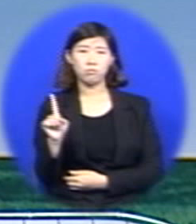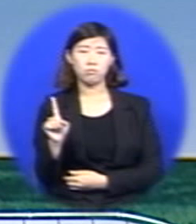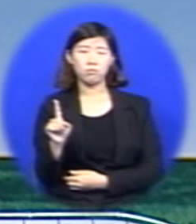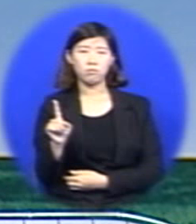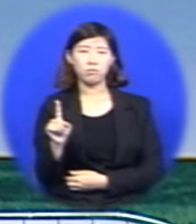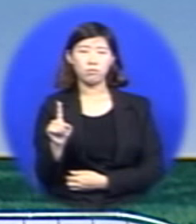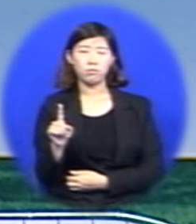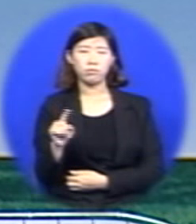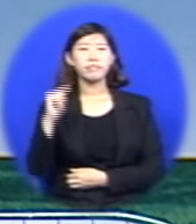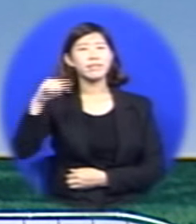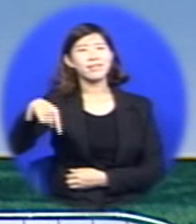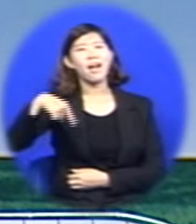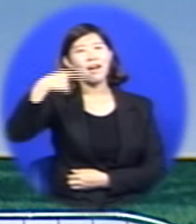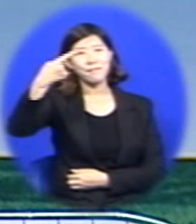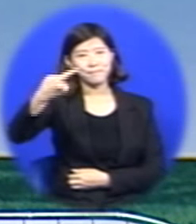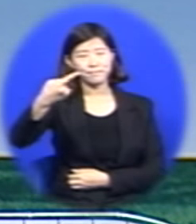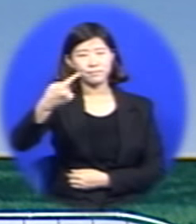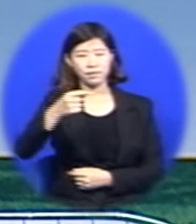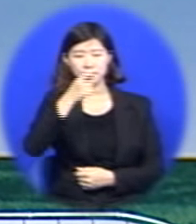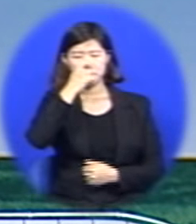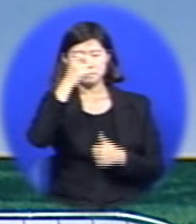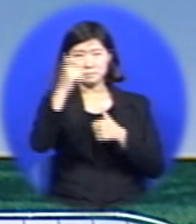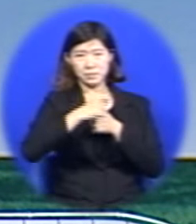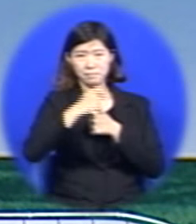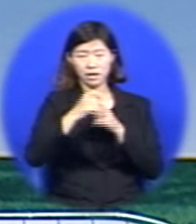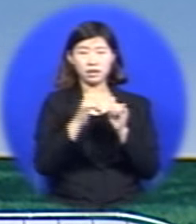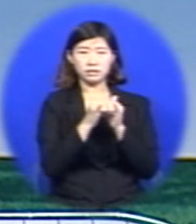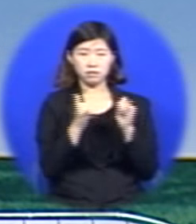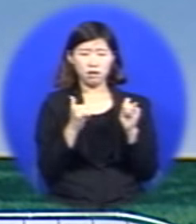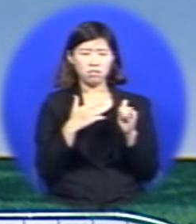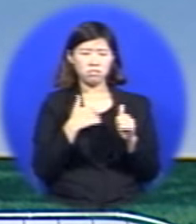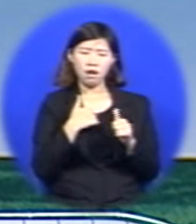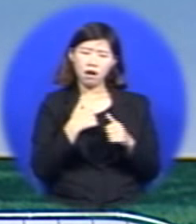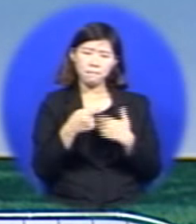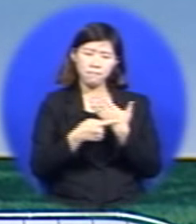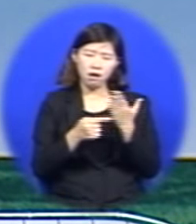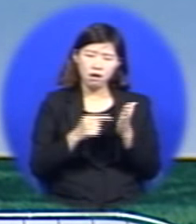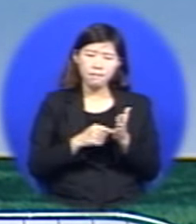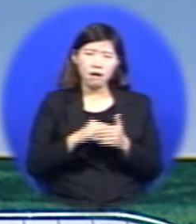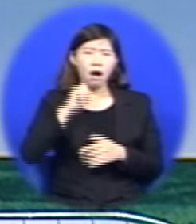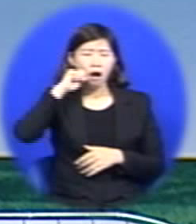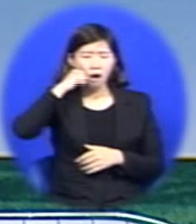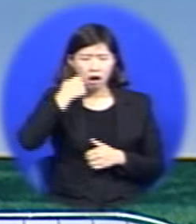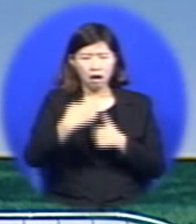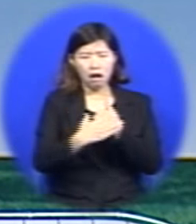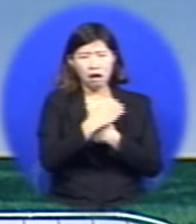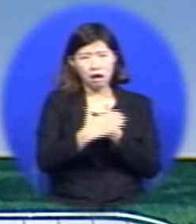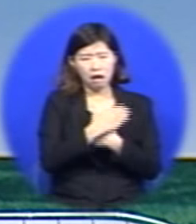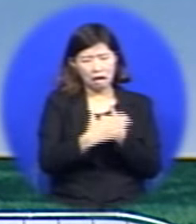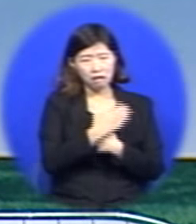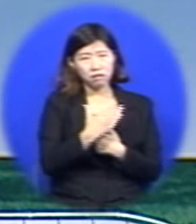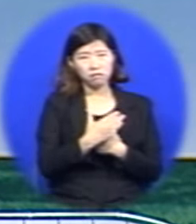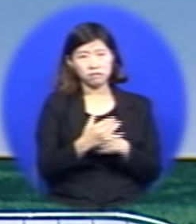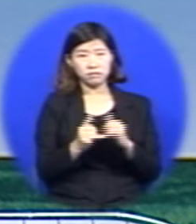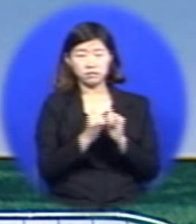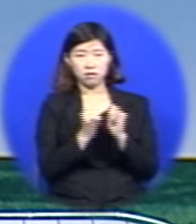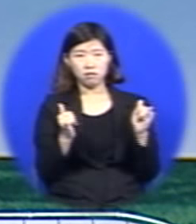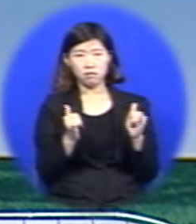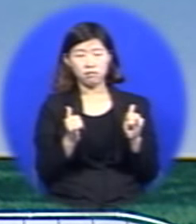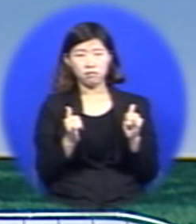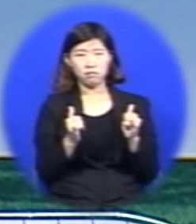핍박하는 자에게, 나에게 아주 어렵게 하는 자에게, 아주 의도적으로 나를 해코지 하는